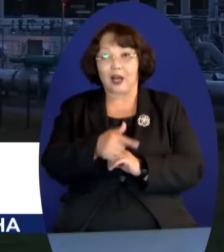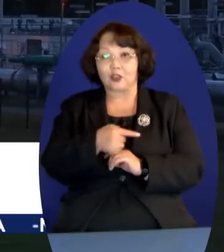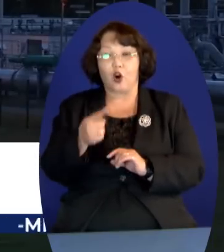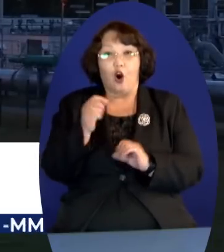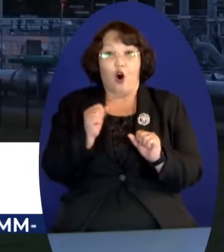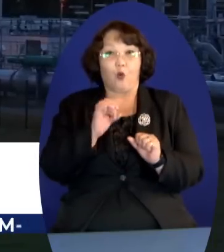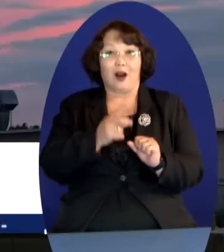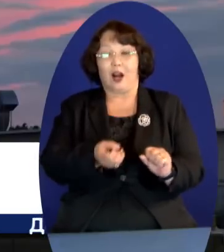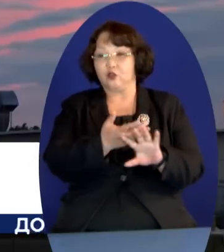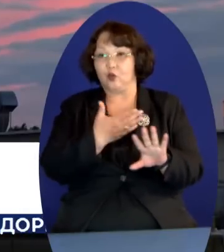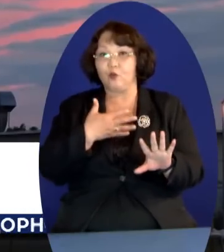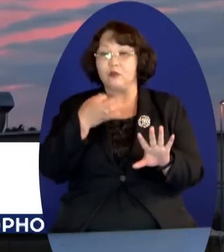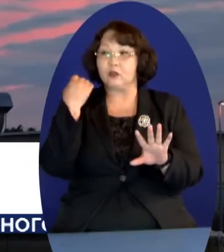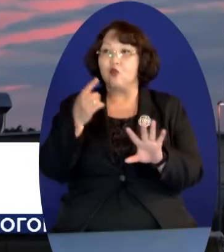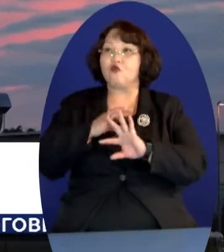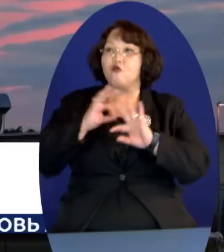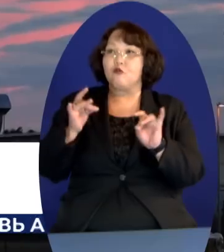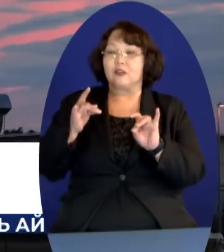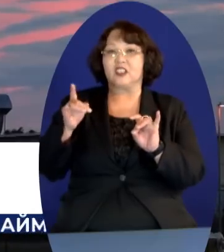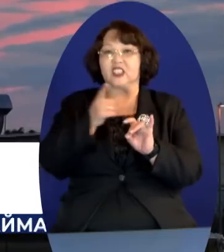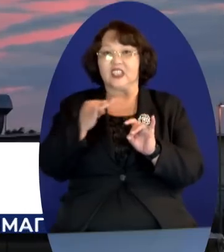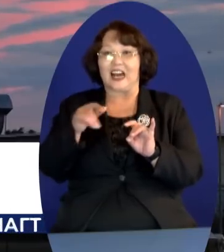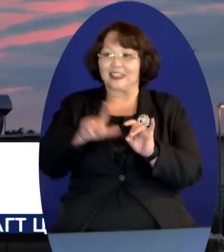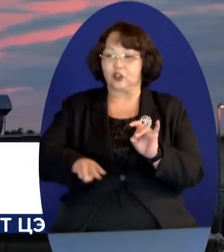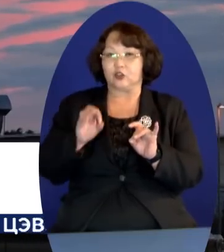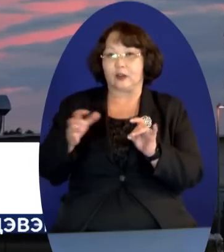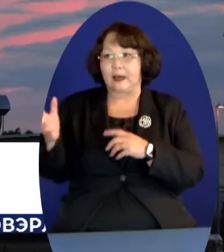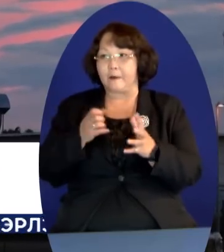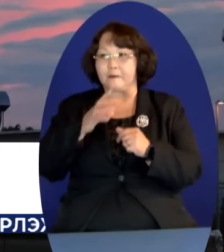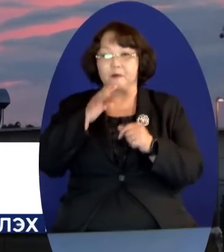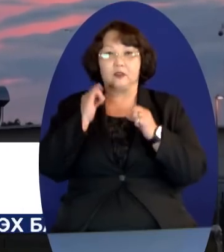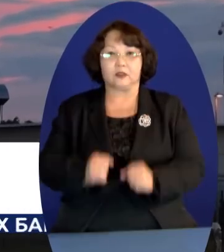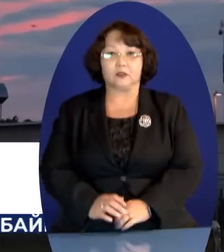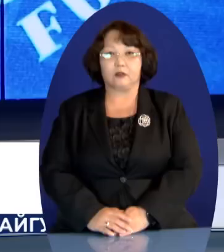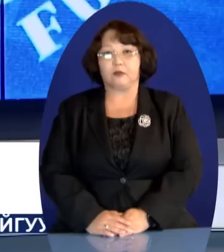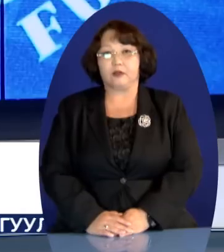хэмнэх өөр их үсрүүдээс хий газрын тосны нөөцөө бүрдүүлэхээр чармайж байна.